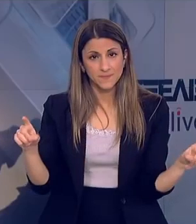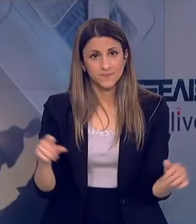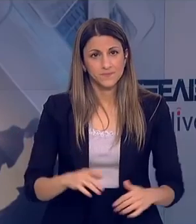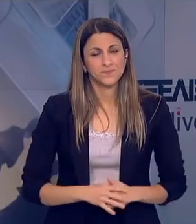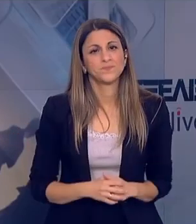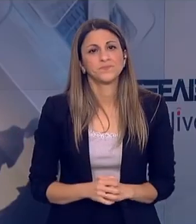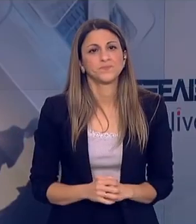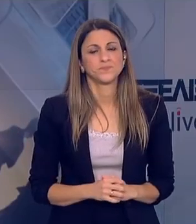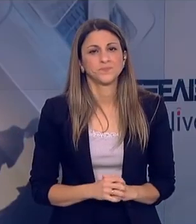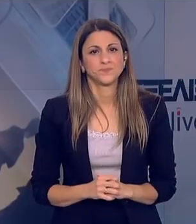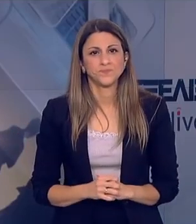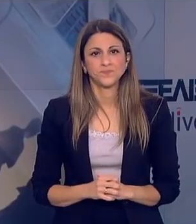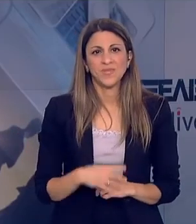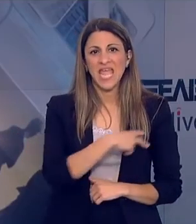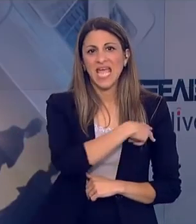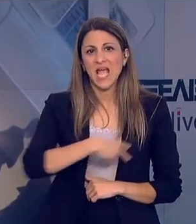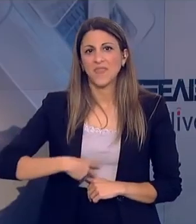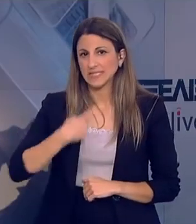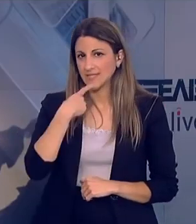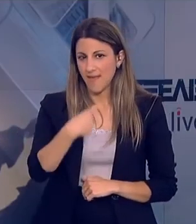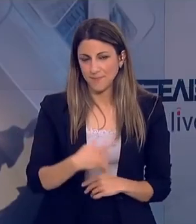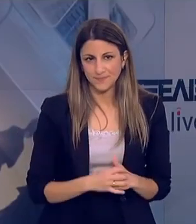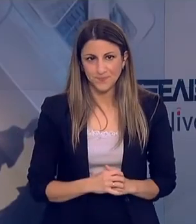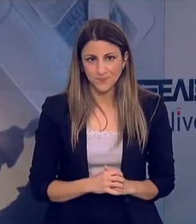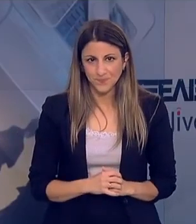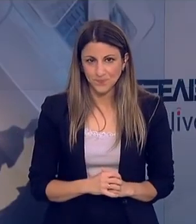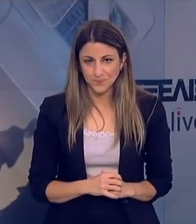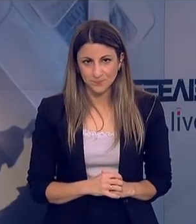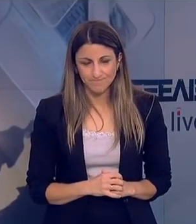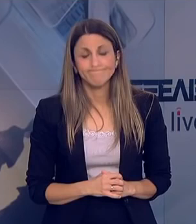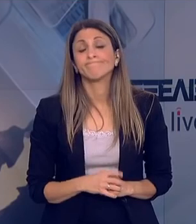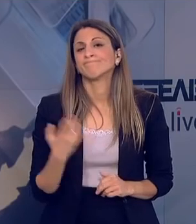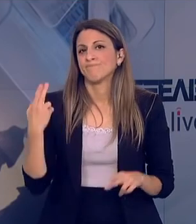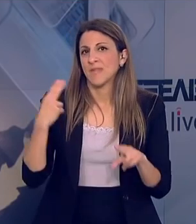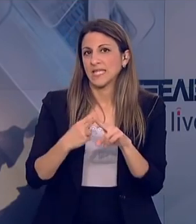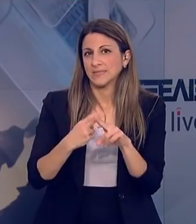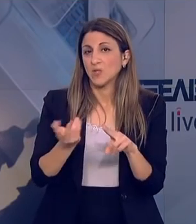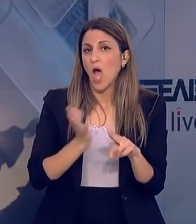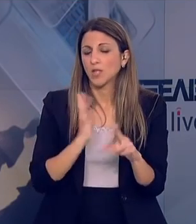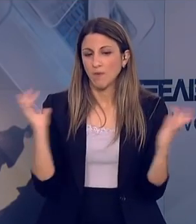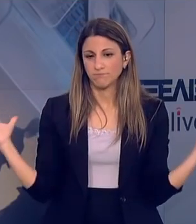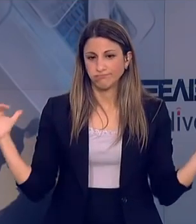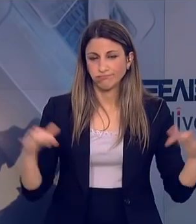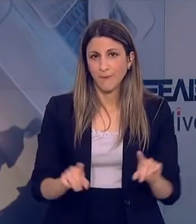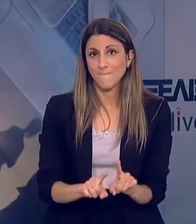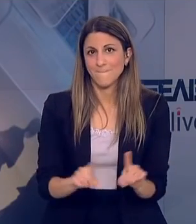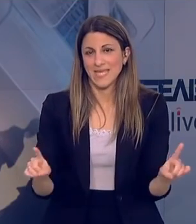Να πω δύο λόγια γι' αυτό. Μας ενδιαφέρει ο συγχρονισμός, όπως είπα και προηγουμένως. Οποιαδήποτε λοιπόν συζήτηση γίνεται